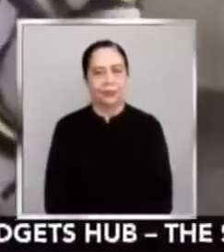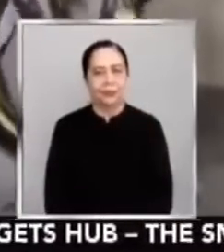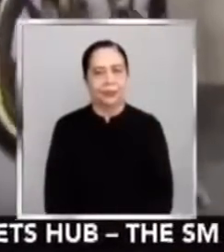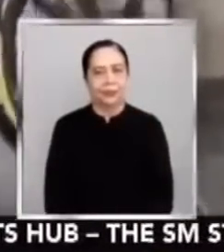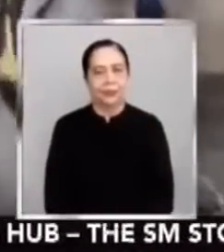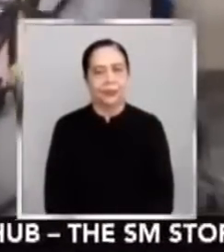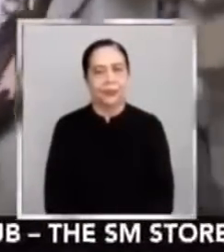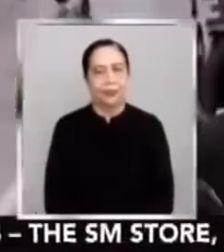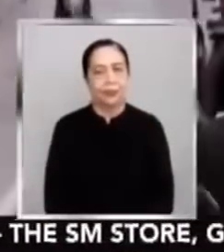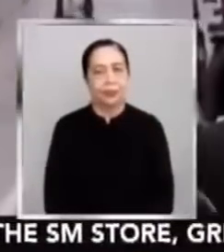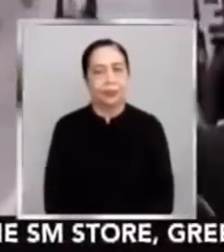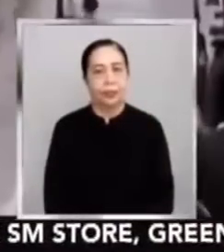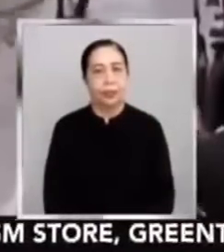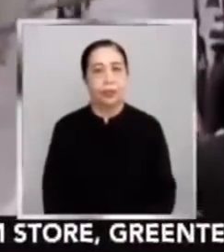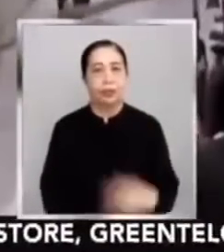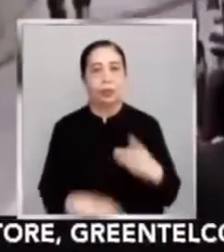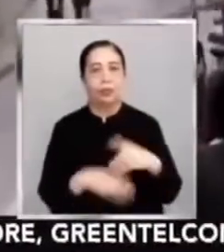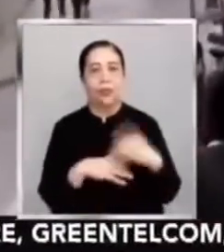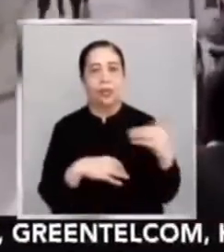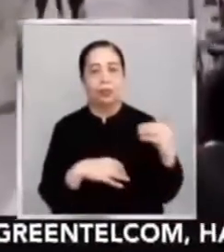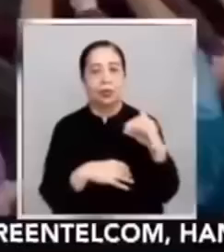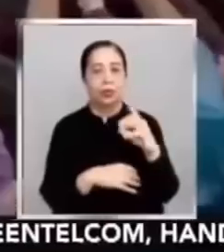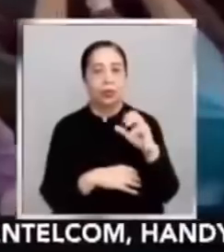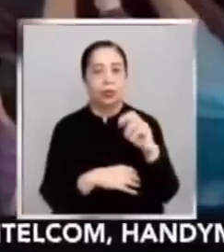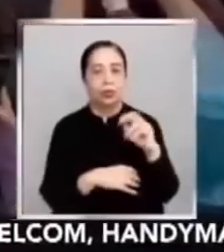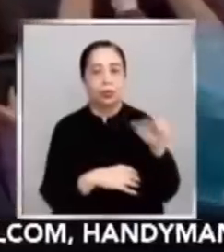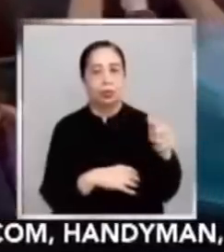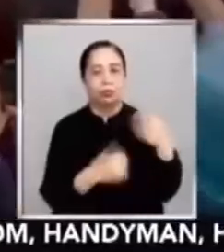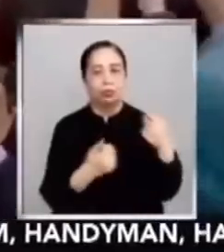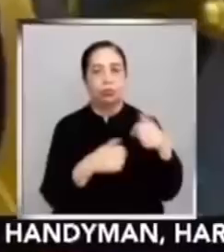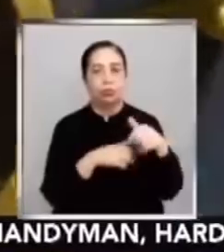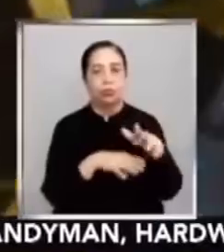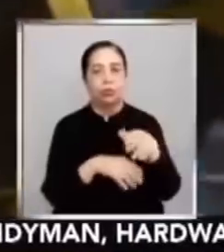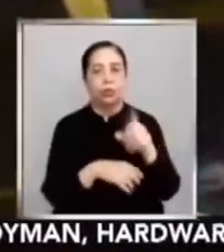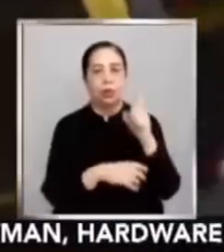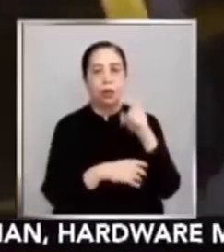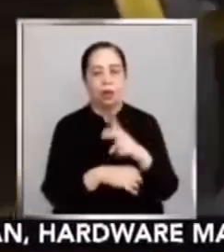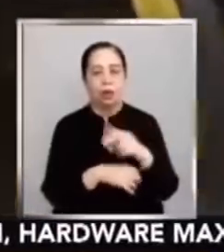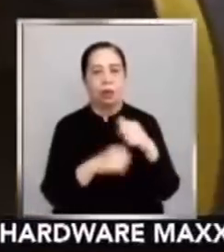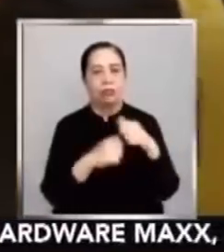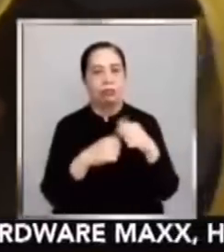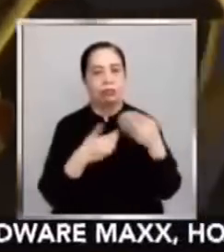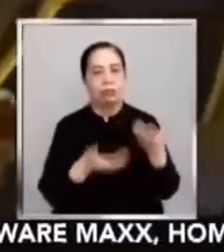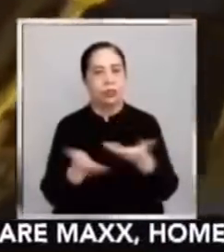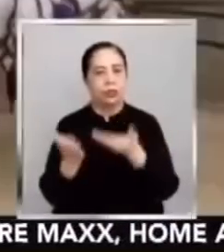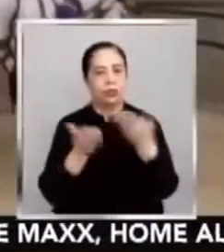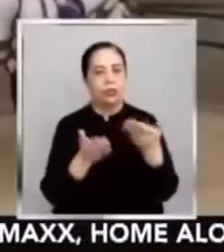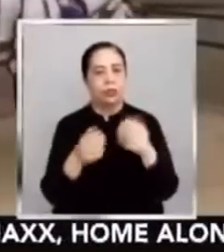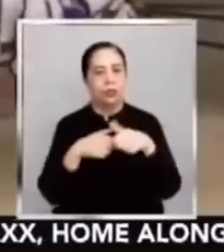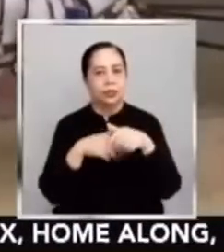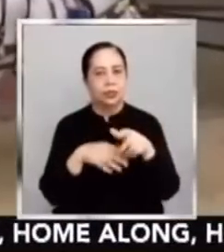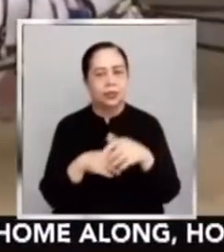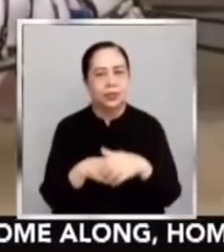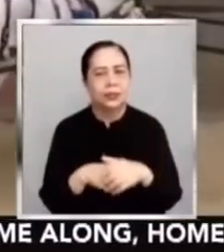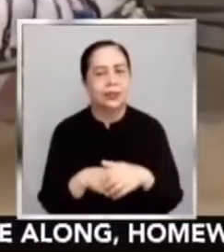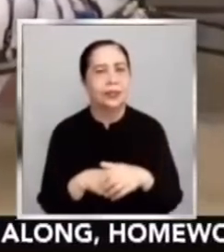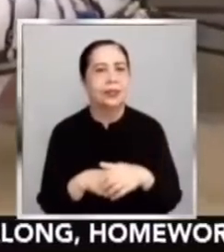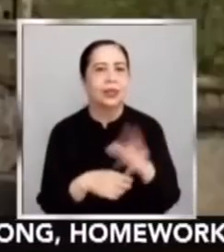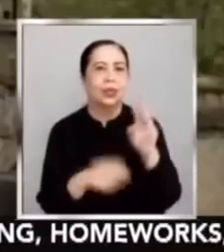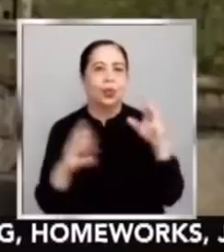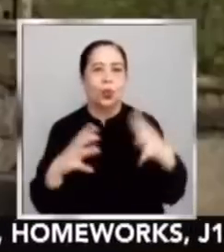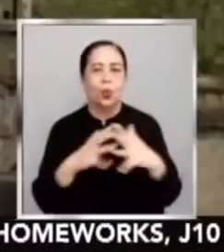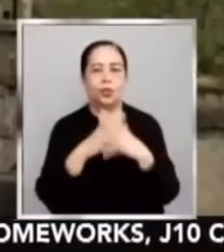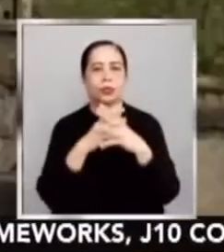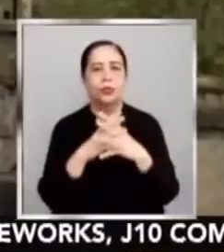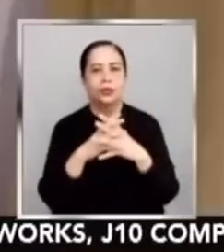Lula ng Diamond Jubilee Coach mula sa Buckingham Palace, kalahating oras tumagal ang paghatid kina King Charles III at Queen Camilla sa Westminster Abbey.